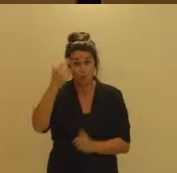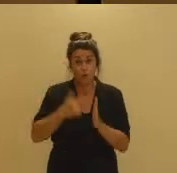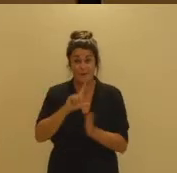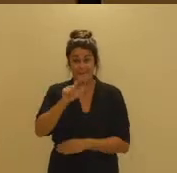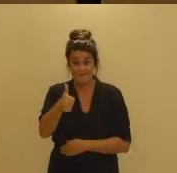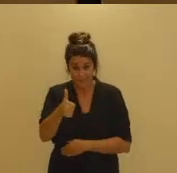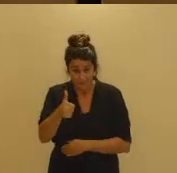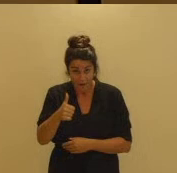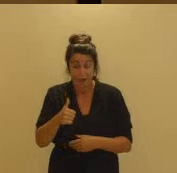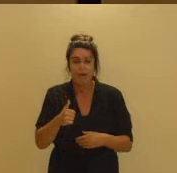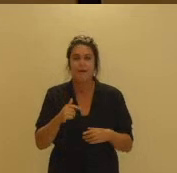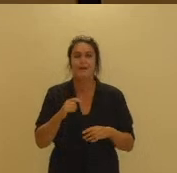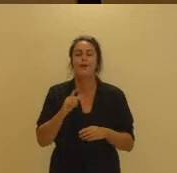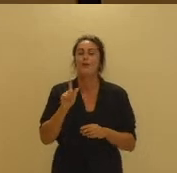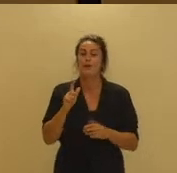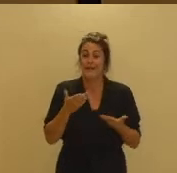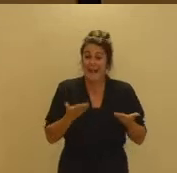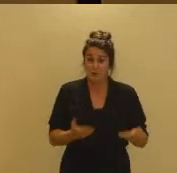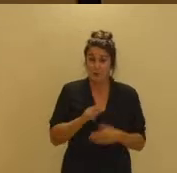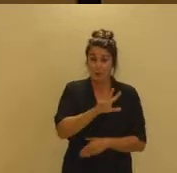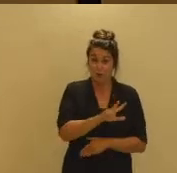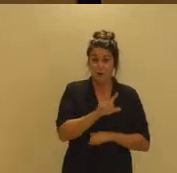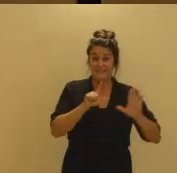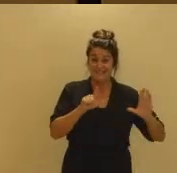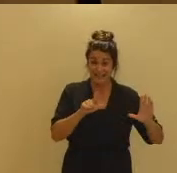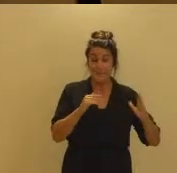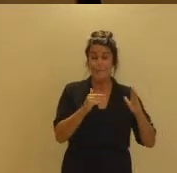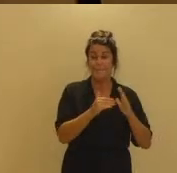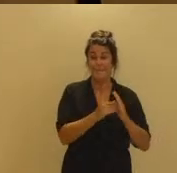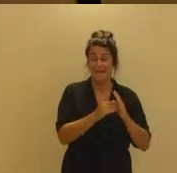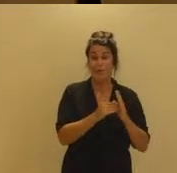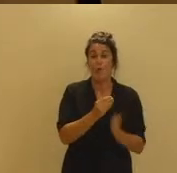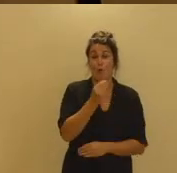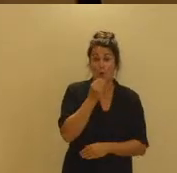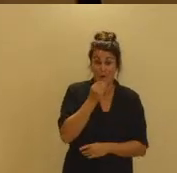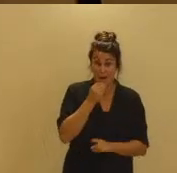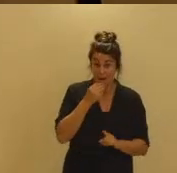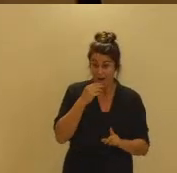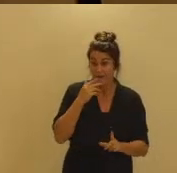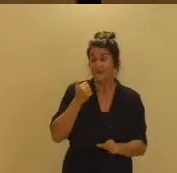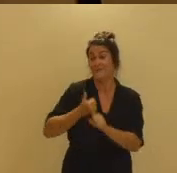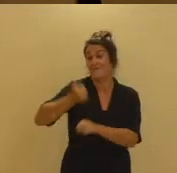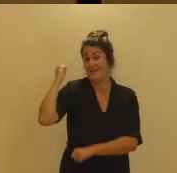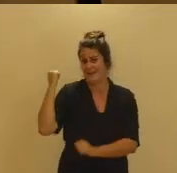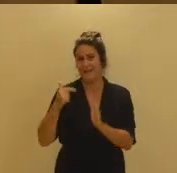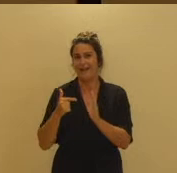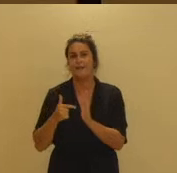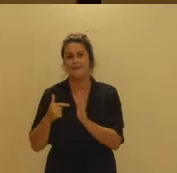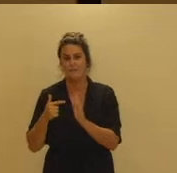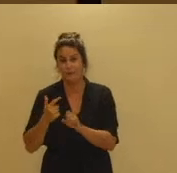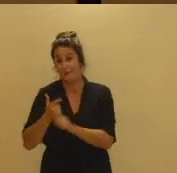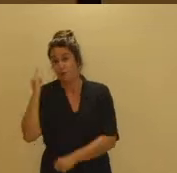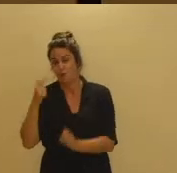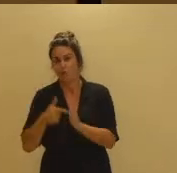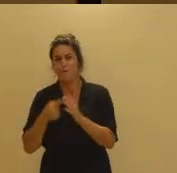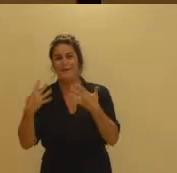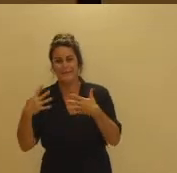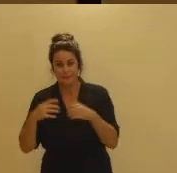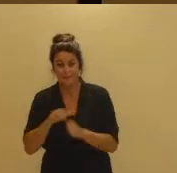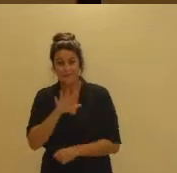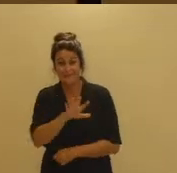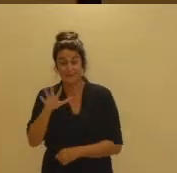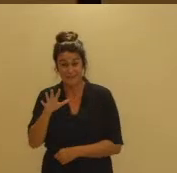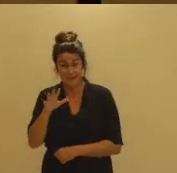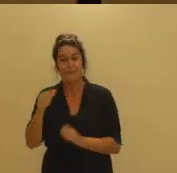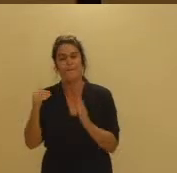37 000 repas contre 55 000 à la même date en 2019. Cette baisse de fréquentation a remis en